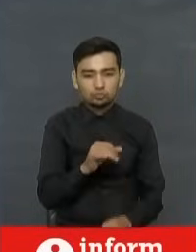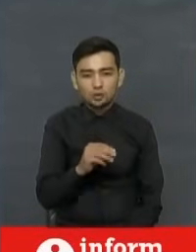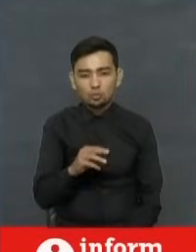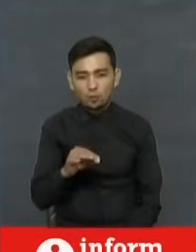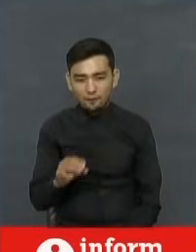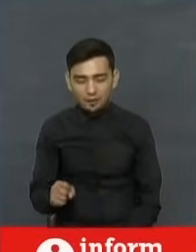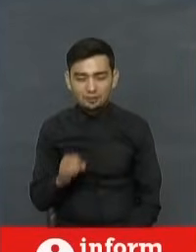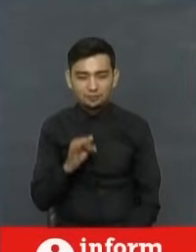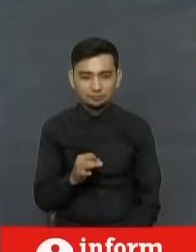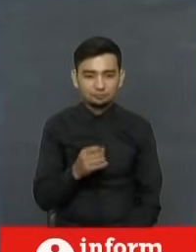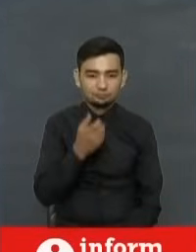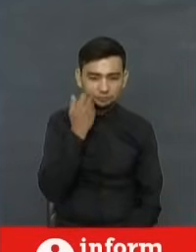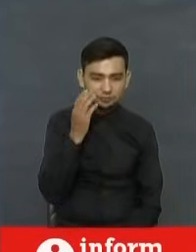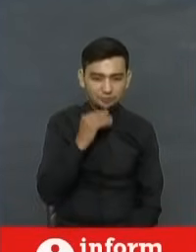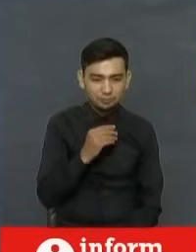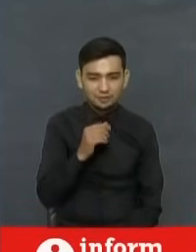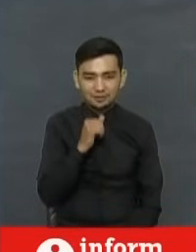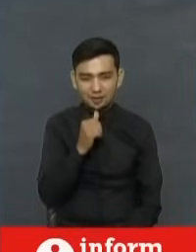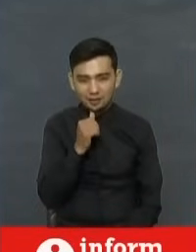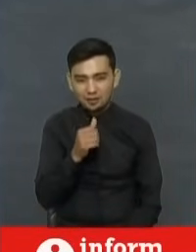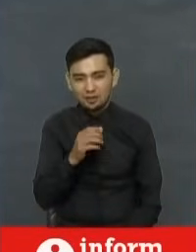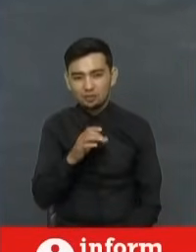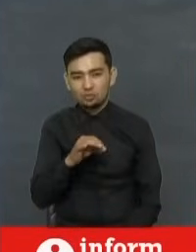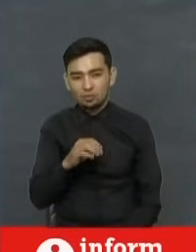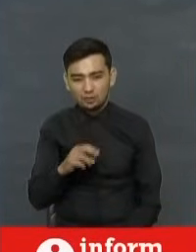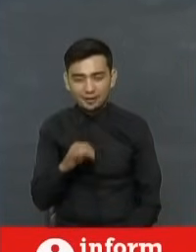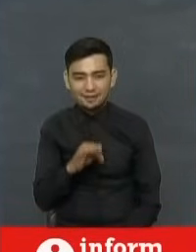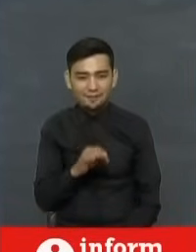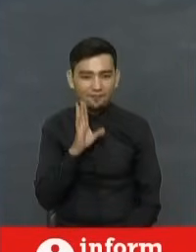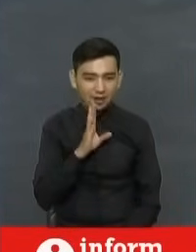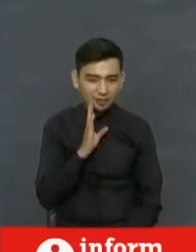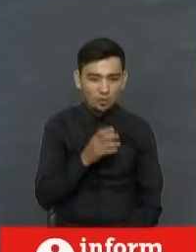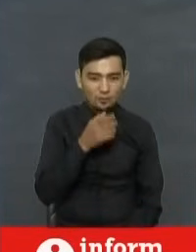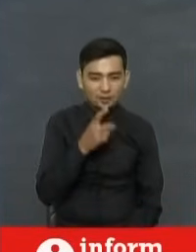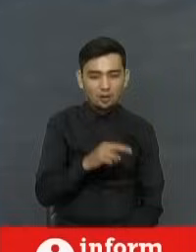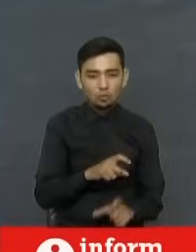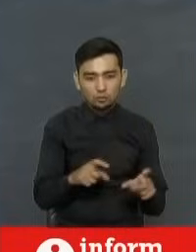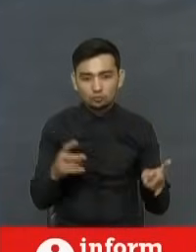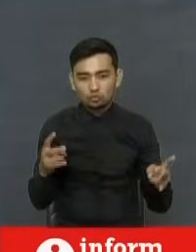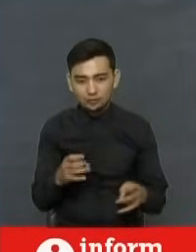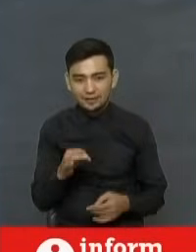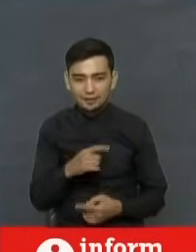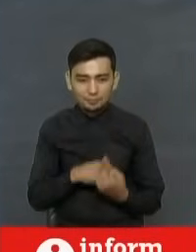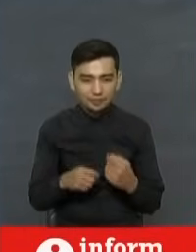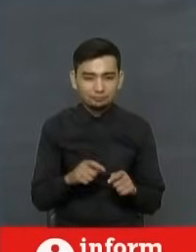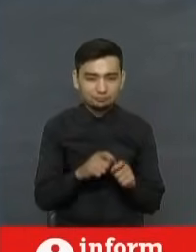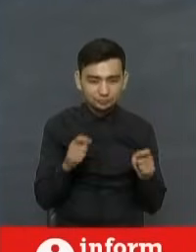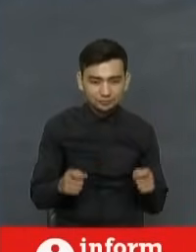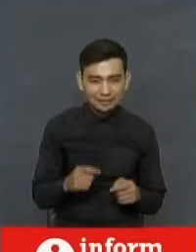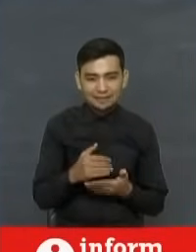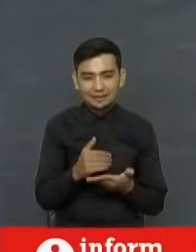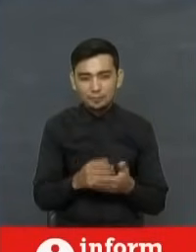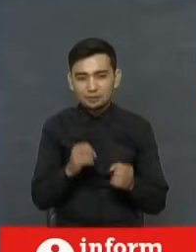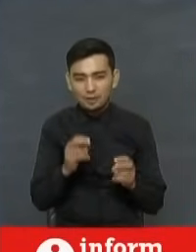выявить возможности по выращиванию сахарного сорга. Но вода прежде всего нужна людям. И вот сегодня мы запускаем опреснительную